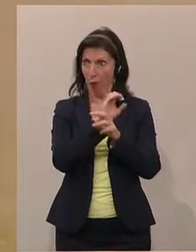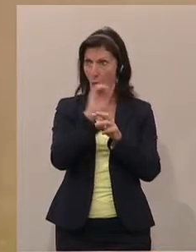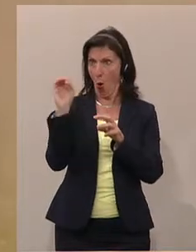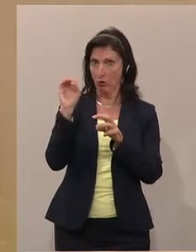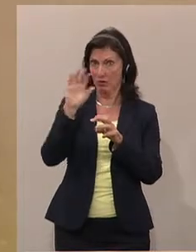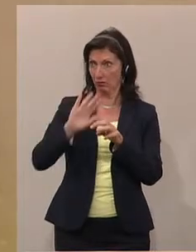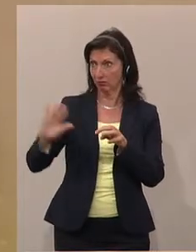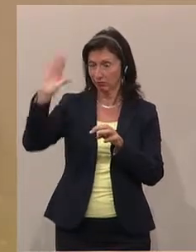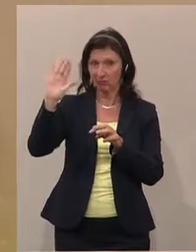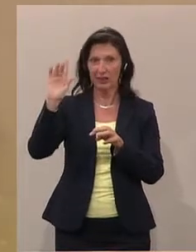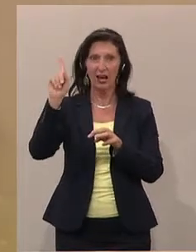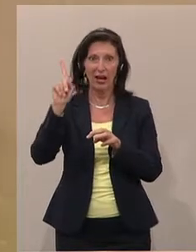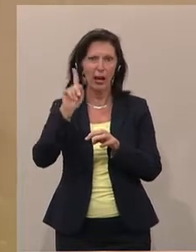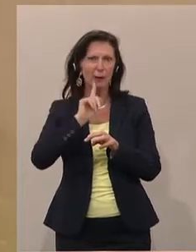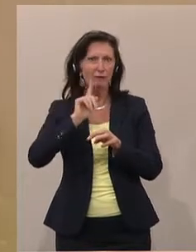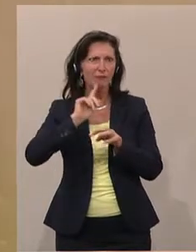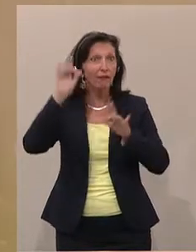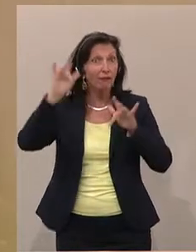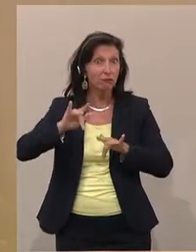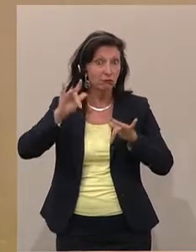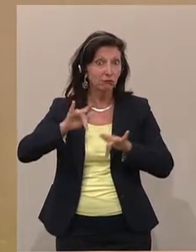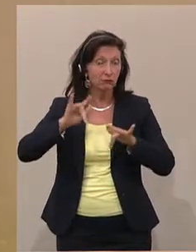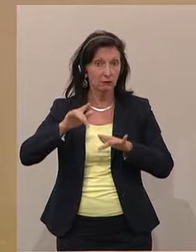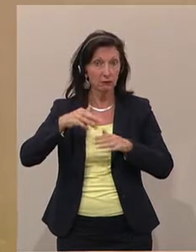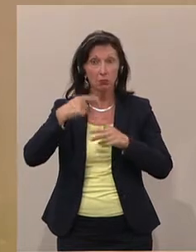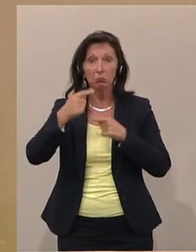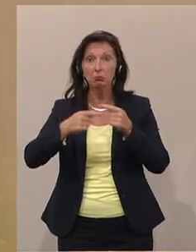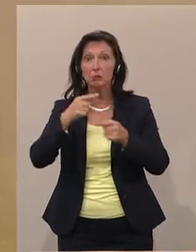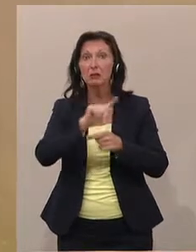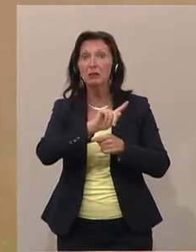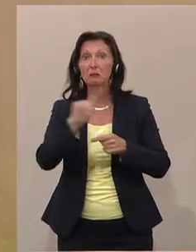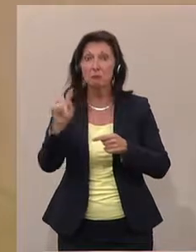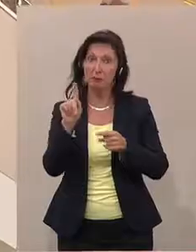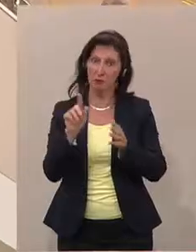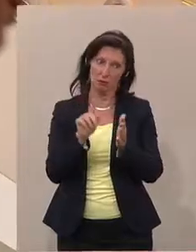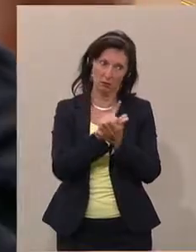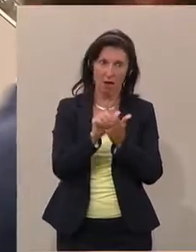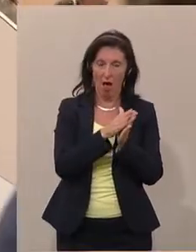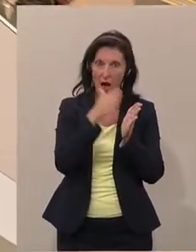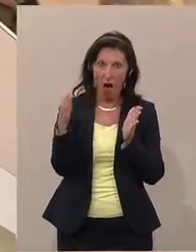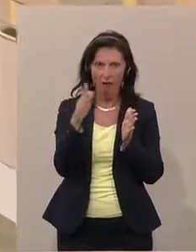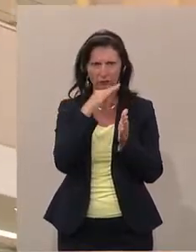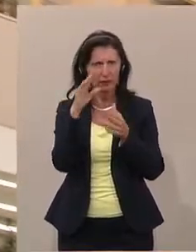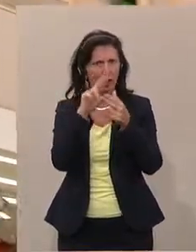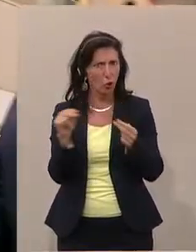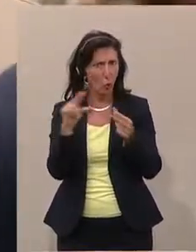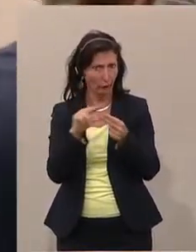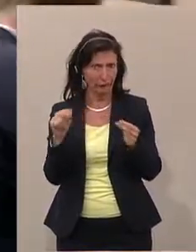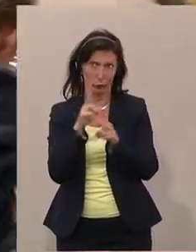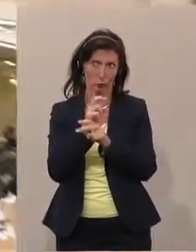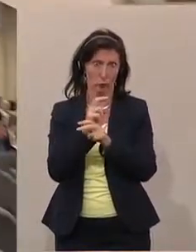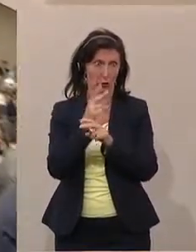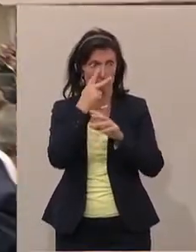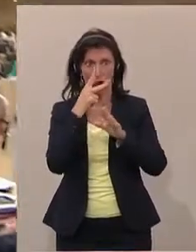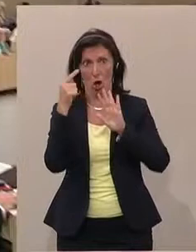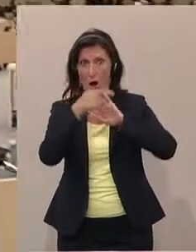Niederschlag in Summe bedeutet und das hat sich dann fortgesetzt bis hin zu einer Dürreperiode in den weiten Teilen Österreichs. Wenn man hier die Landkarte